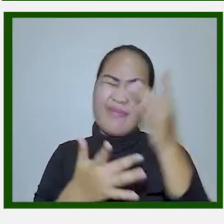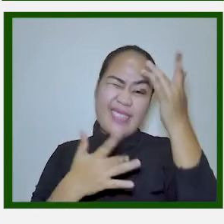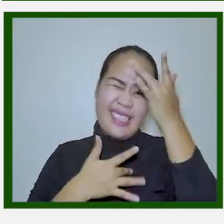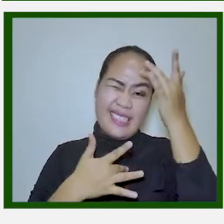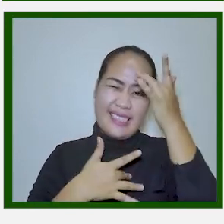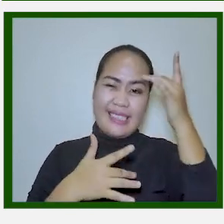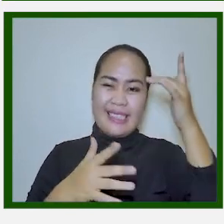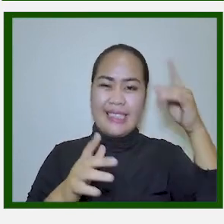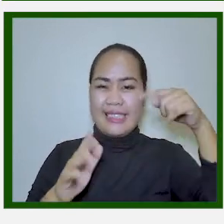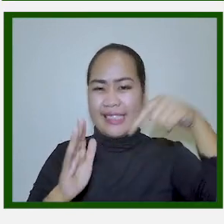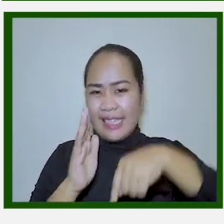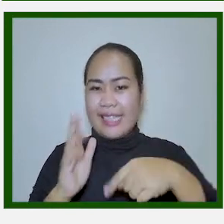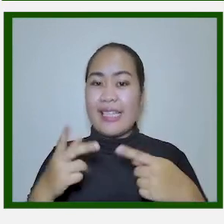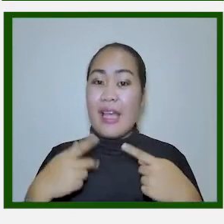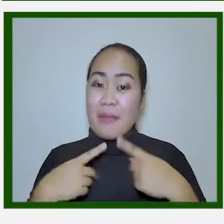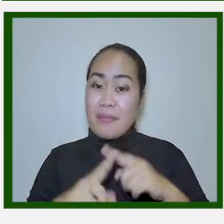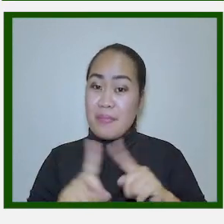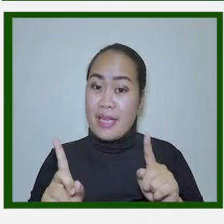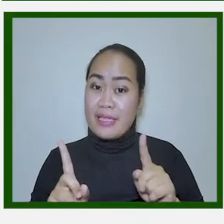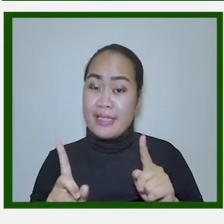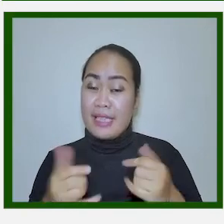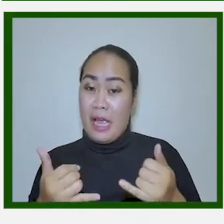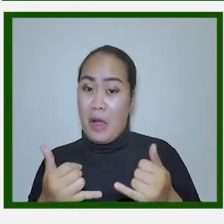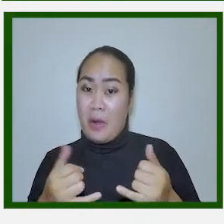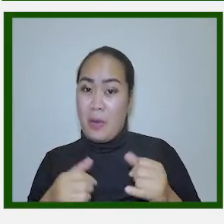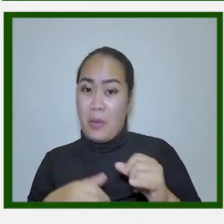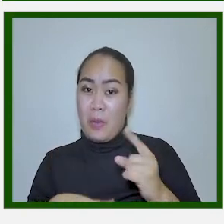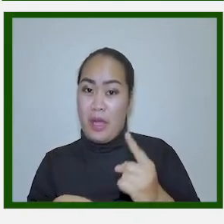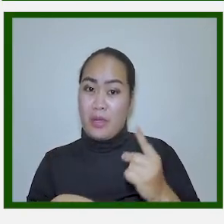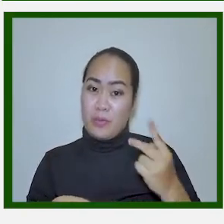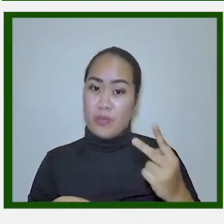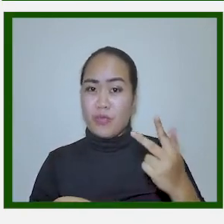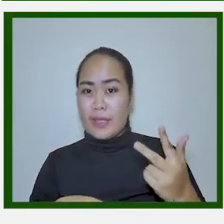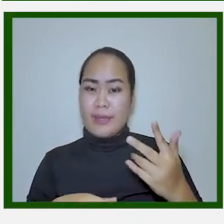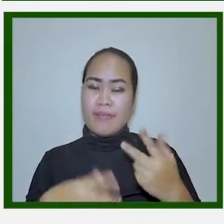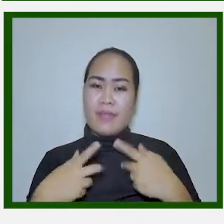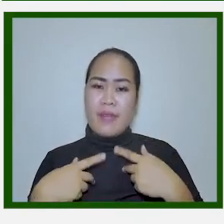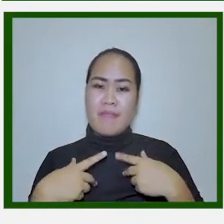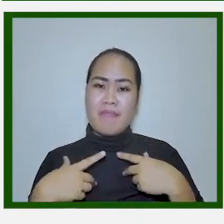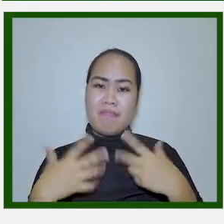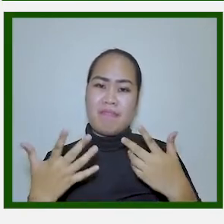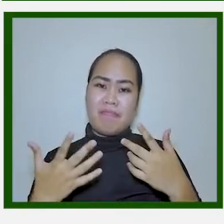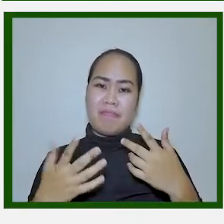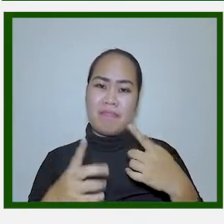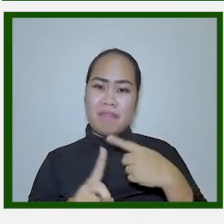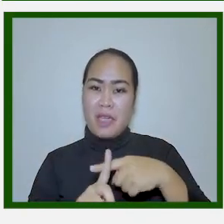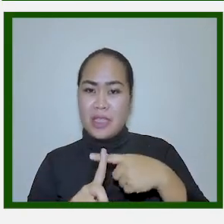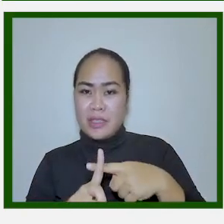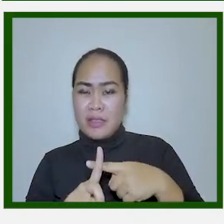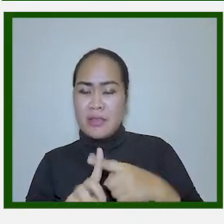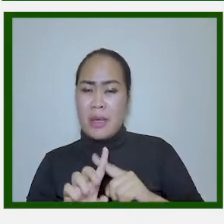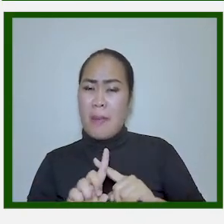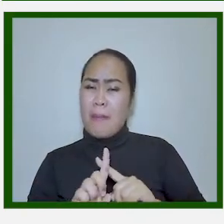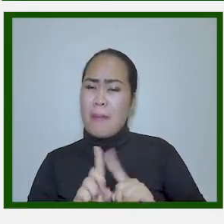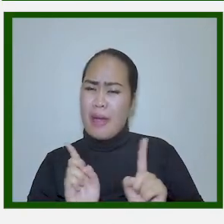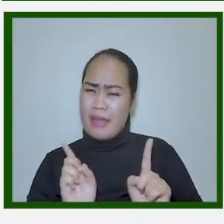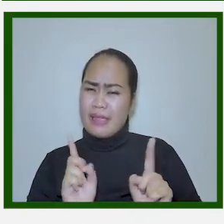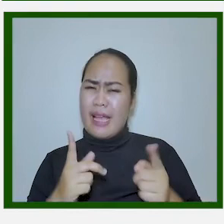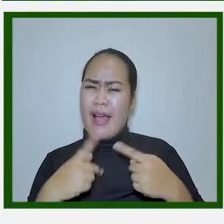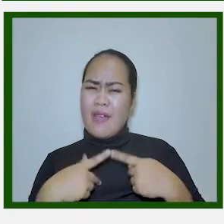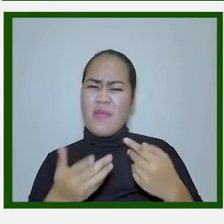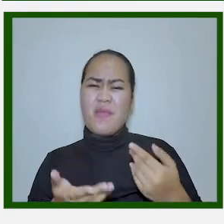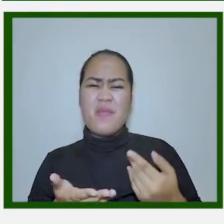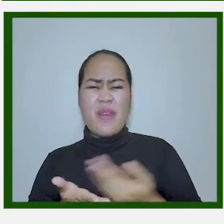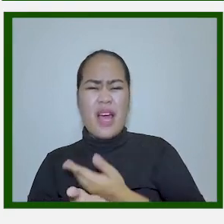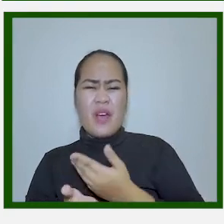active cases, no, dito sa ating barangay. However, no, meron ng bagong variant, no? Si nabubulol talaga